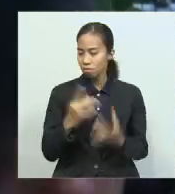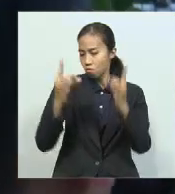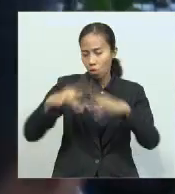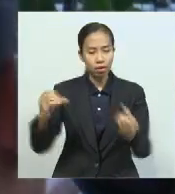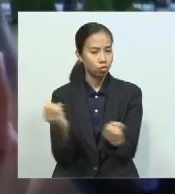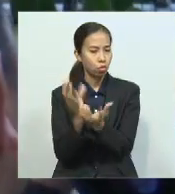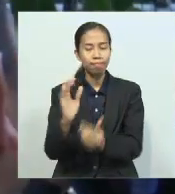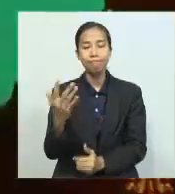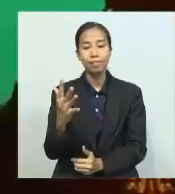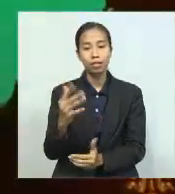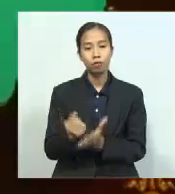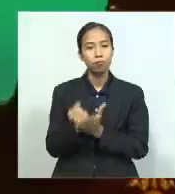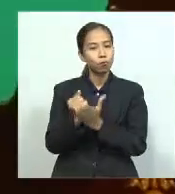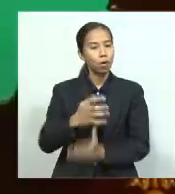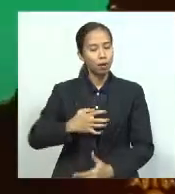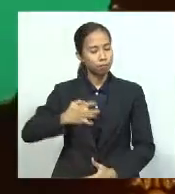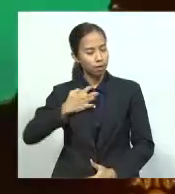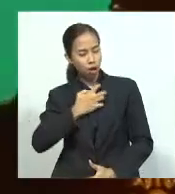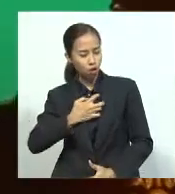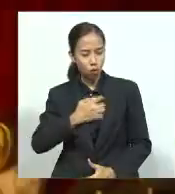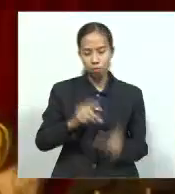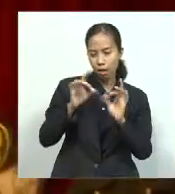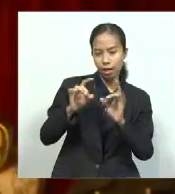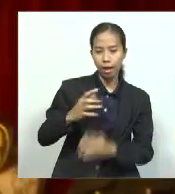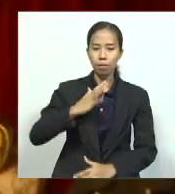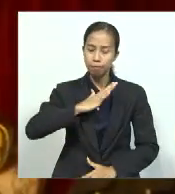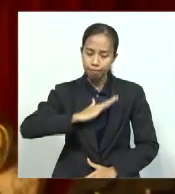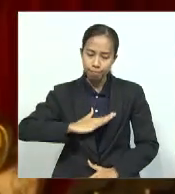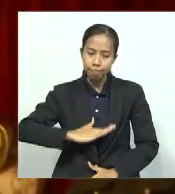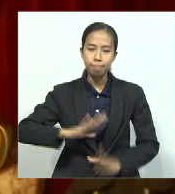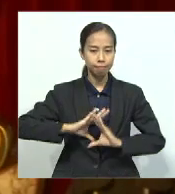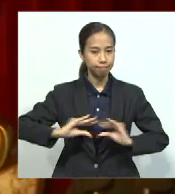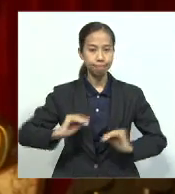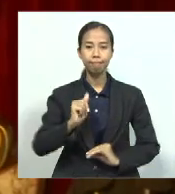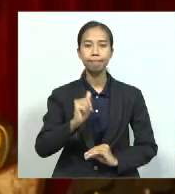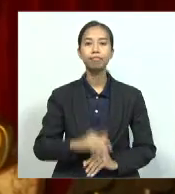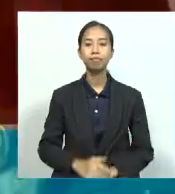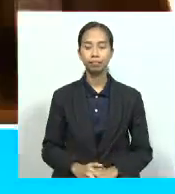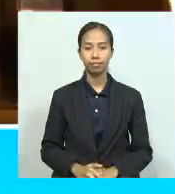รุนแรงสามารถควบคุมอารมณ์จากการถูกยั่วยุและหมิ่นประมาท